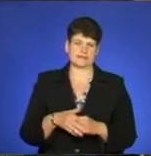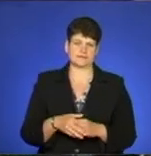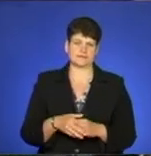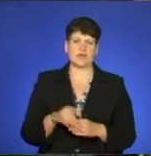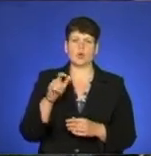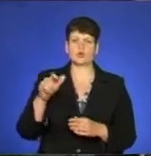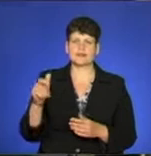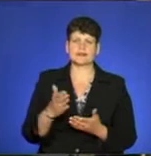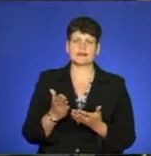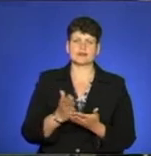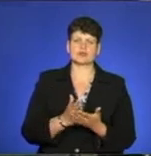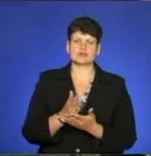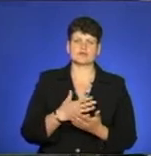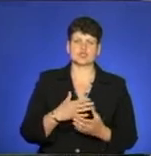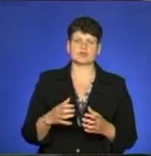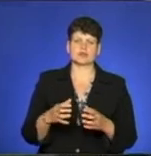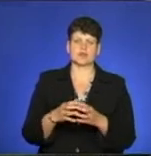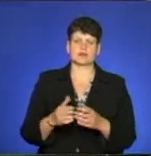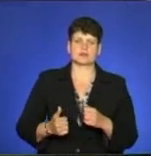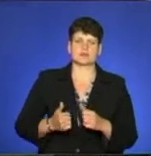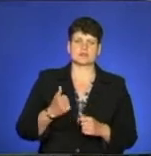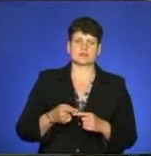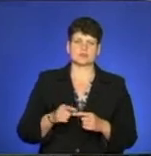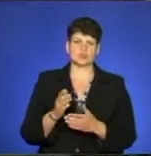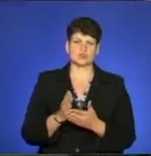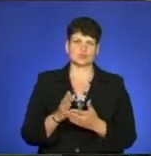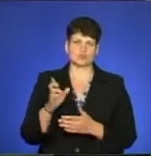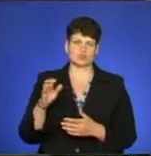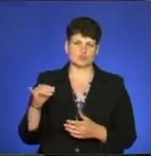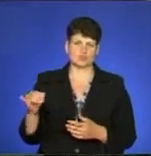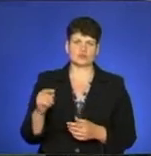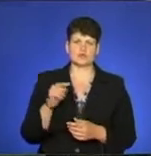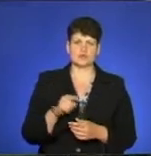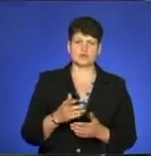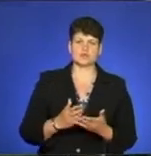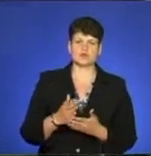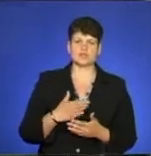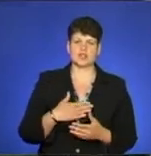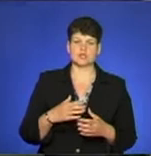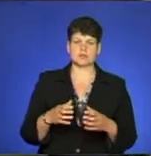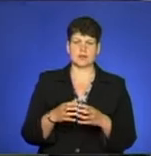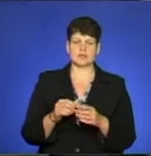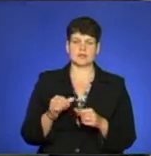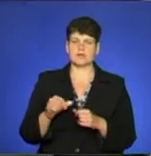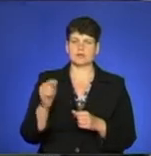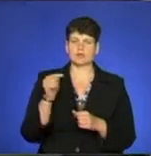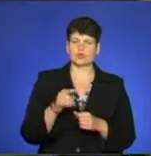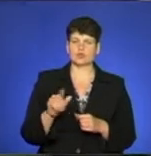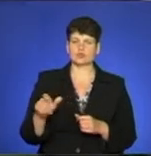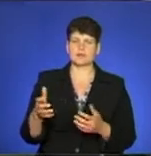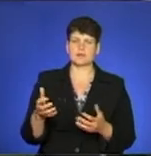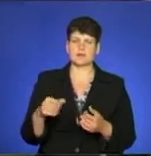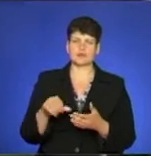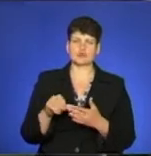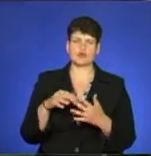котра служила в нашій бригаді, вона пишається цією службою, що вона служила в нашій бригаді. Окрім того, люди приймали